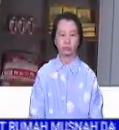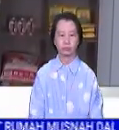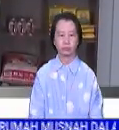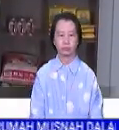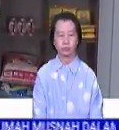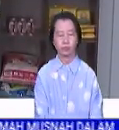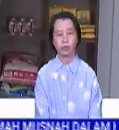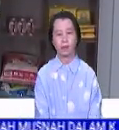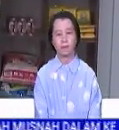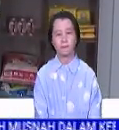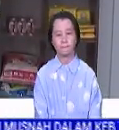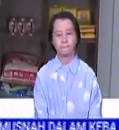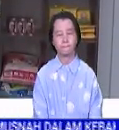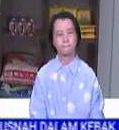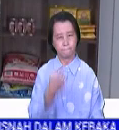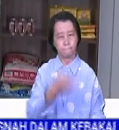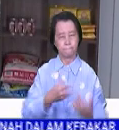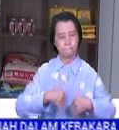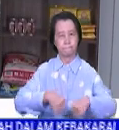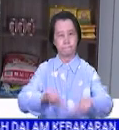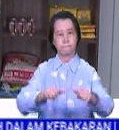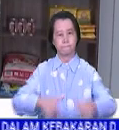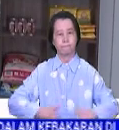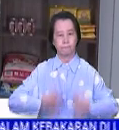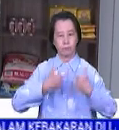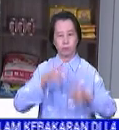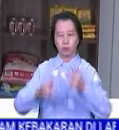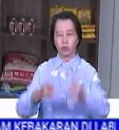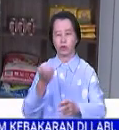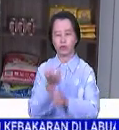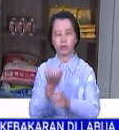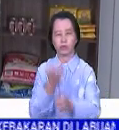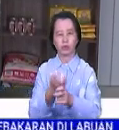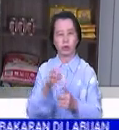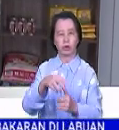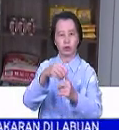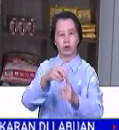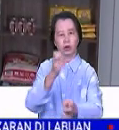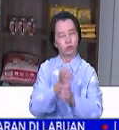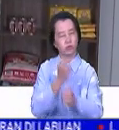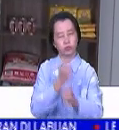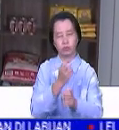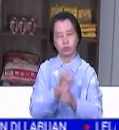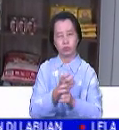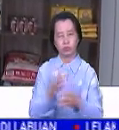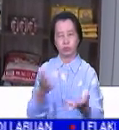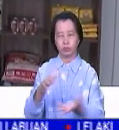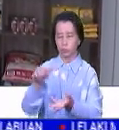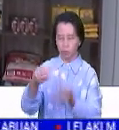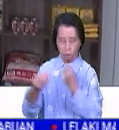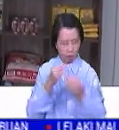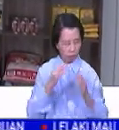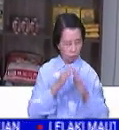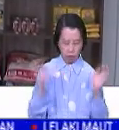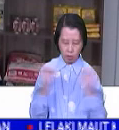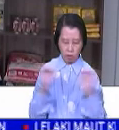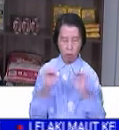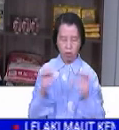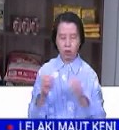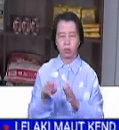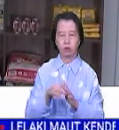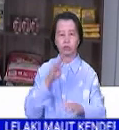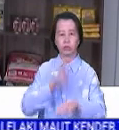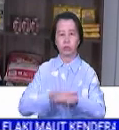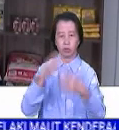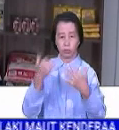memberi kelangsungan hiduplah orang yang tidak mampu terutama yang betul-betul keputusan beakalan makananlah terutamanya